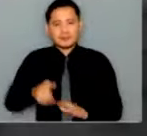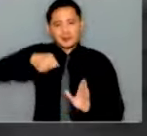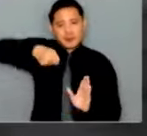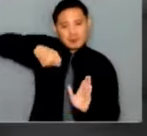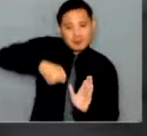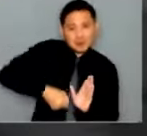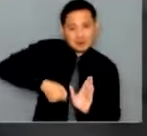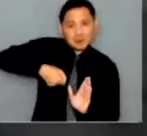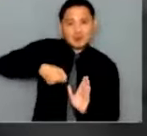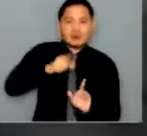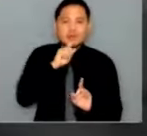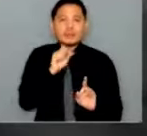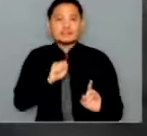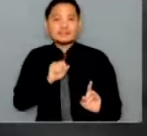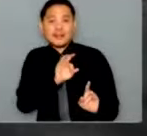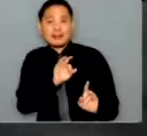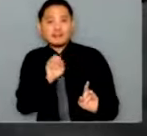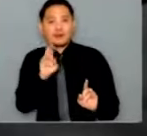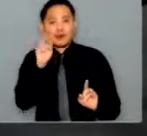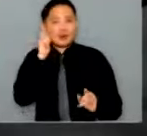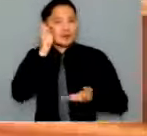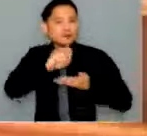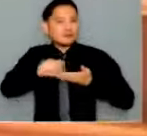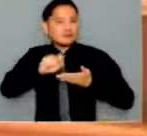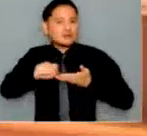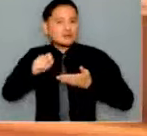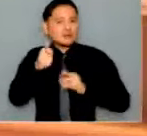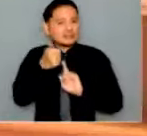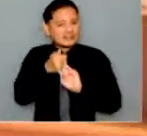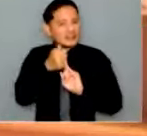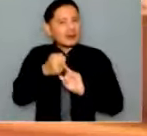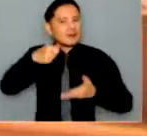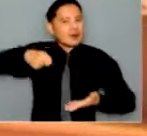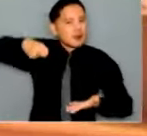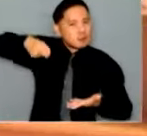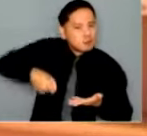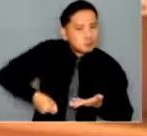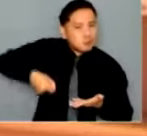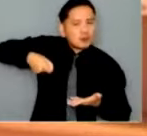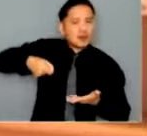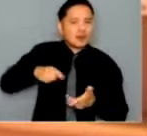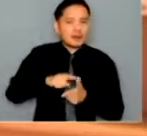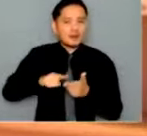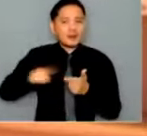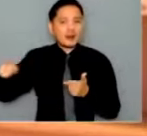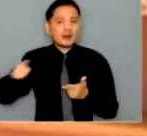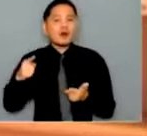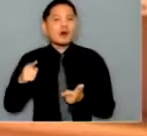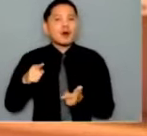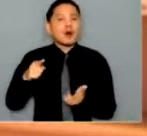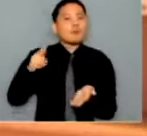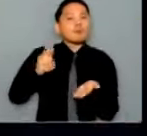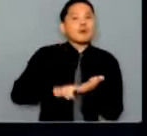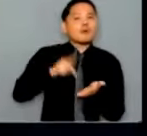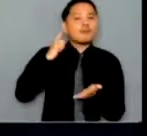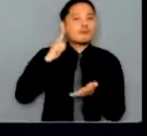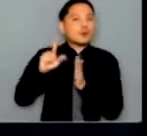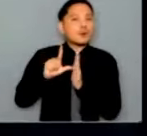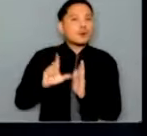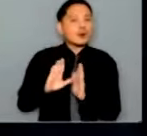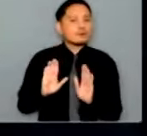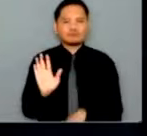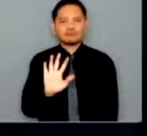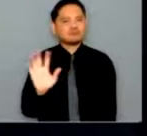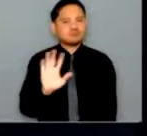staff o secretary lamang ang kaharap ninyo at ipipirma na lang niya ang notary public. Bawal po yan. Kung kayo po ay